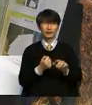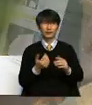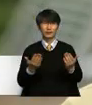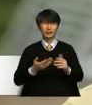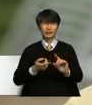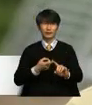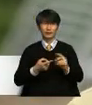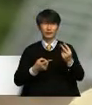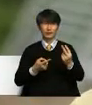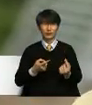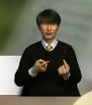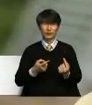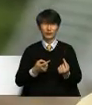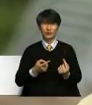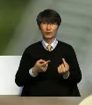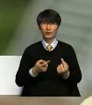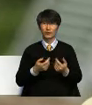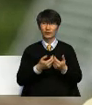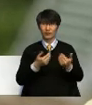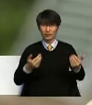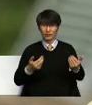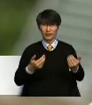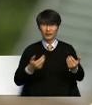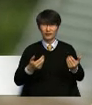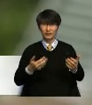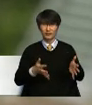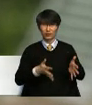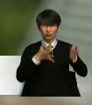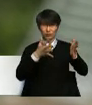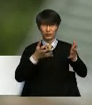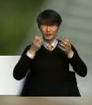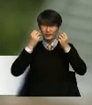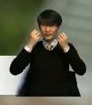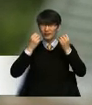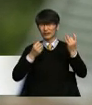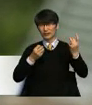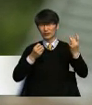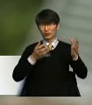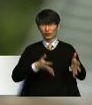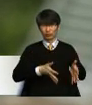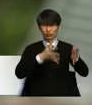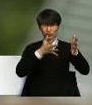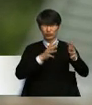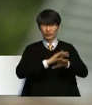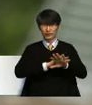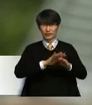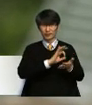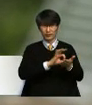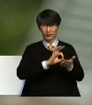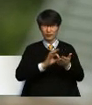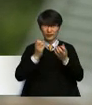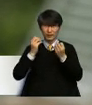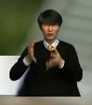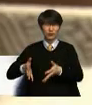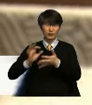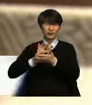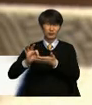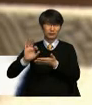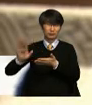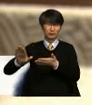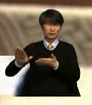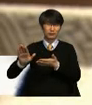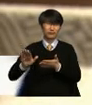부분에 대해서도 떠나는 건물보다도 새로 기존 있는 건물들도 잘 활용해서 또